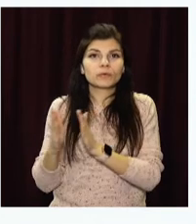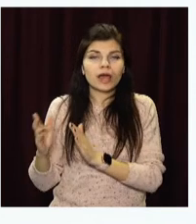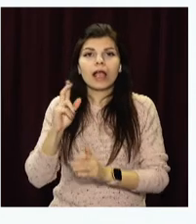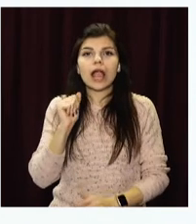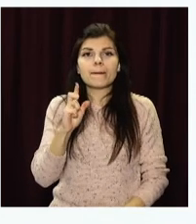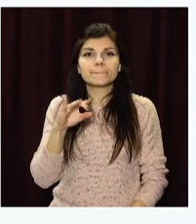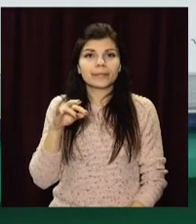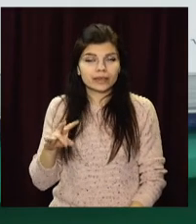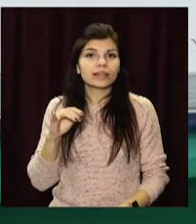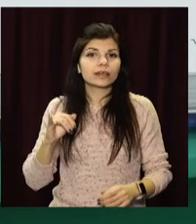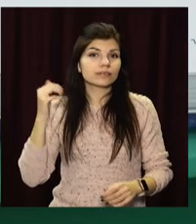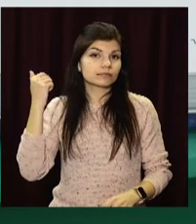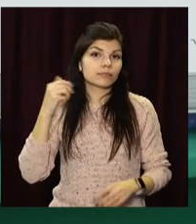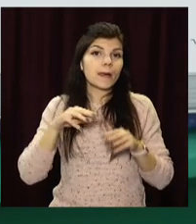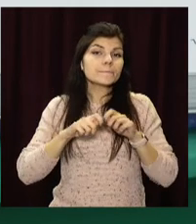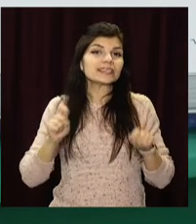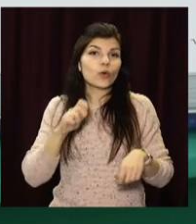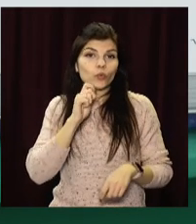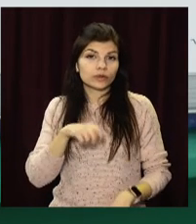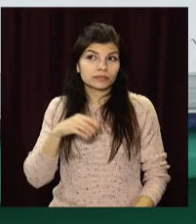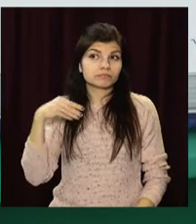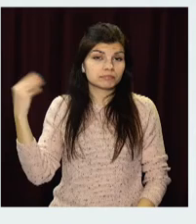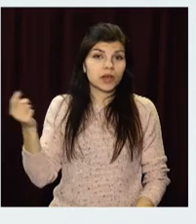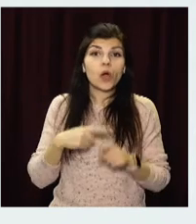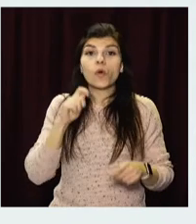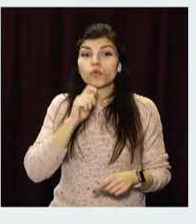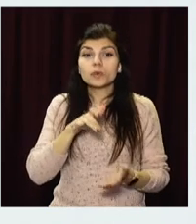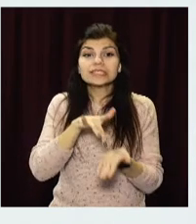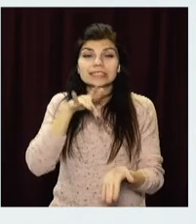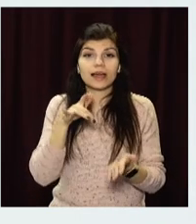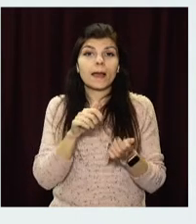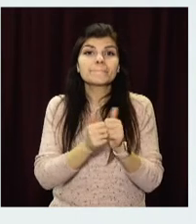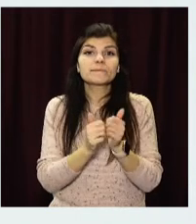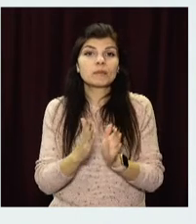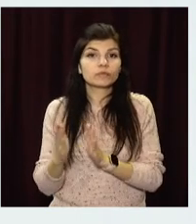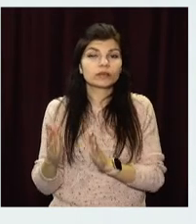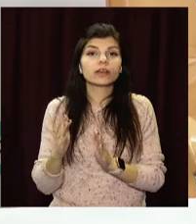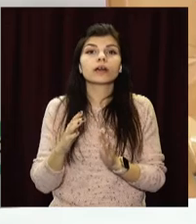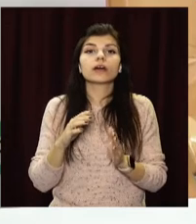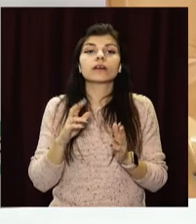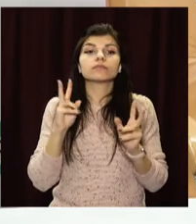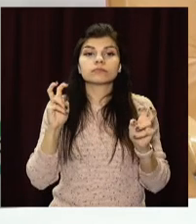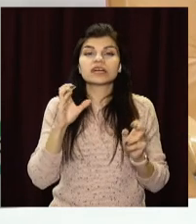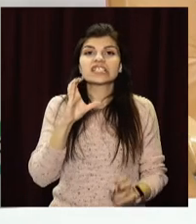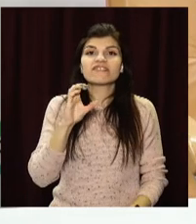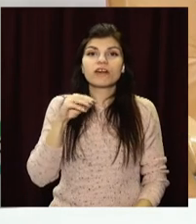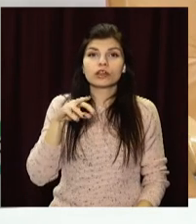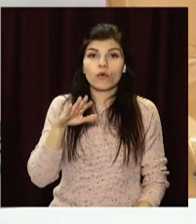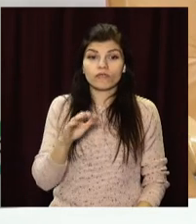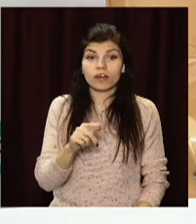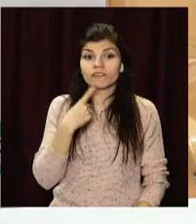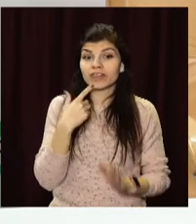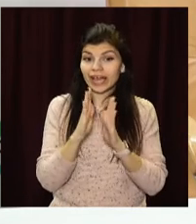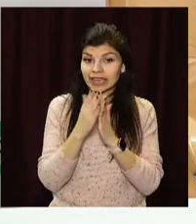і апарату президента країни. У Дніпрі цю книгу можна почитати в Центральній міській бібліотеці імені Світлова. Авторка каже, на